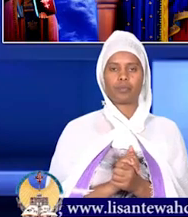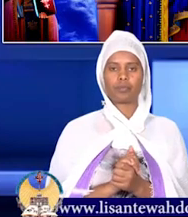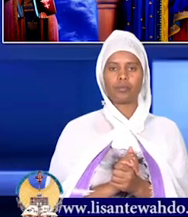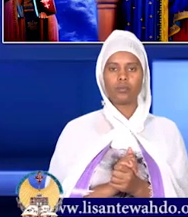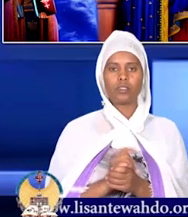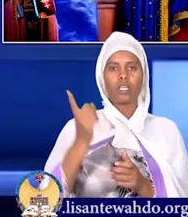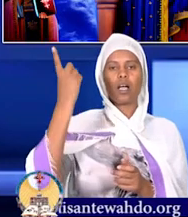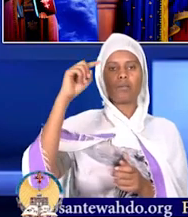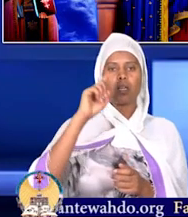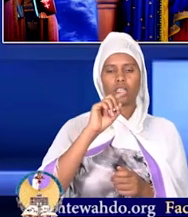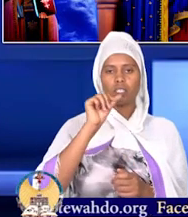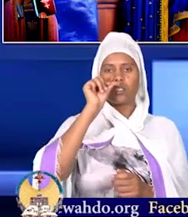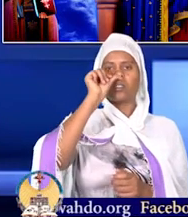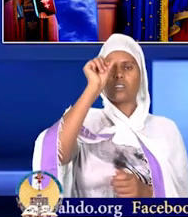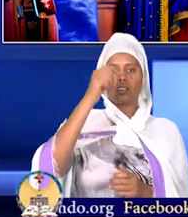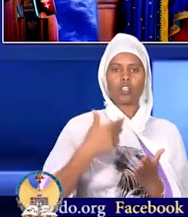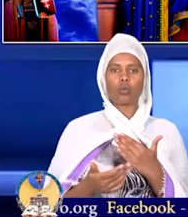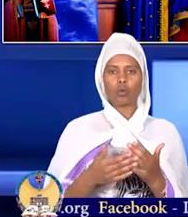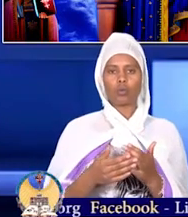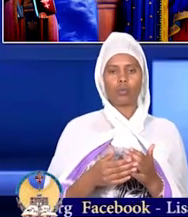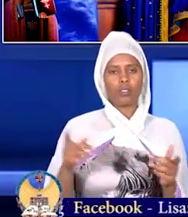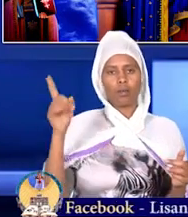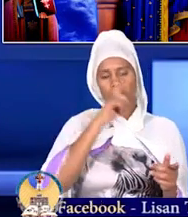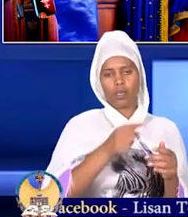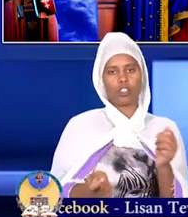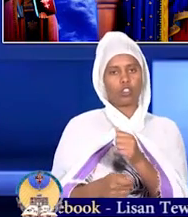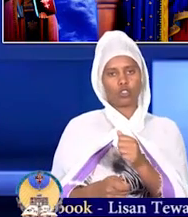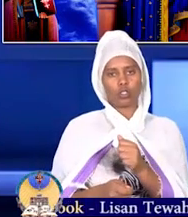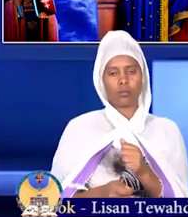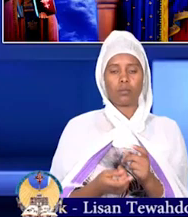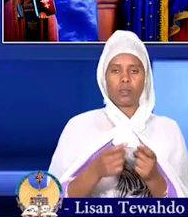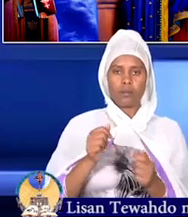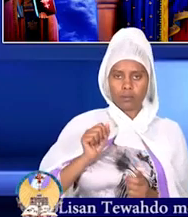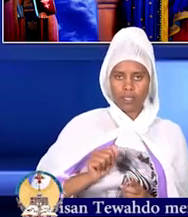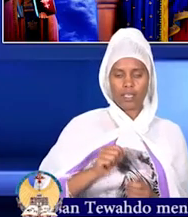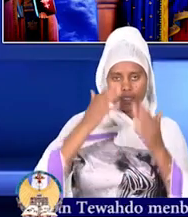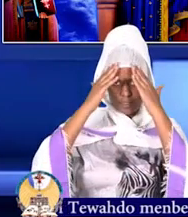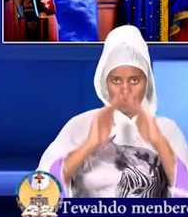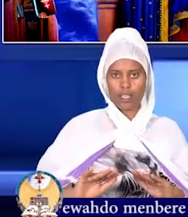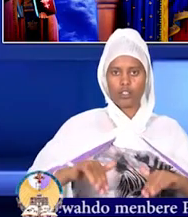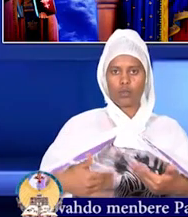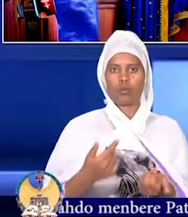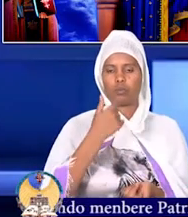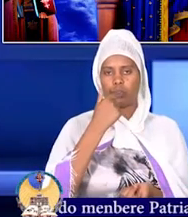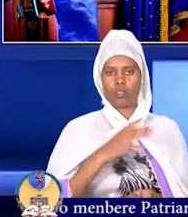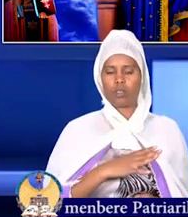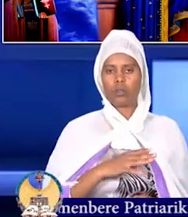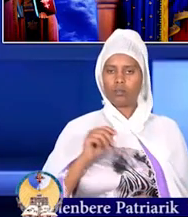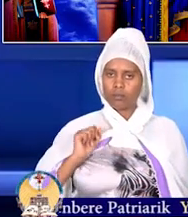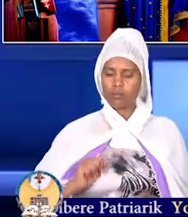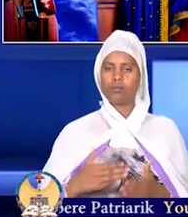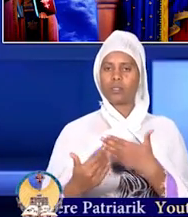5 ቁጥር 5ውን አምላክ ንዑብያት ይማዓዓቶም ንትሕታት ግና ጸጋ ይህቦም ይልውን